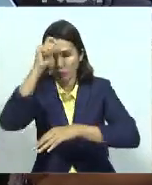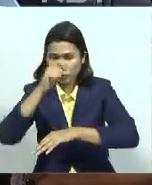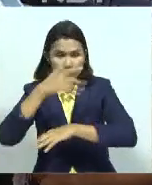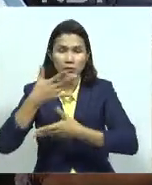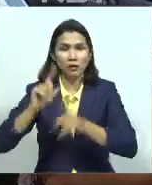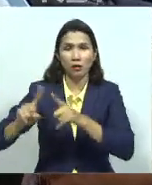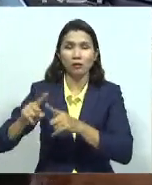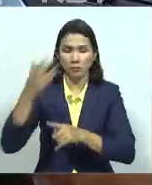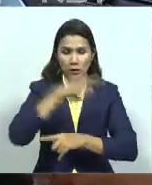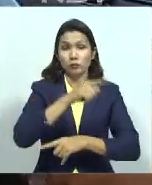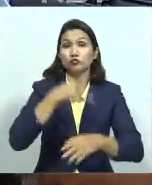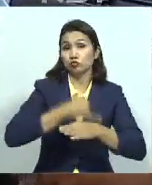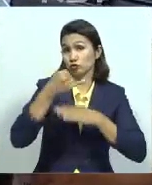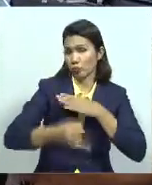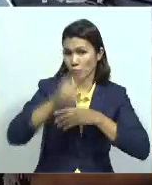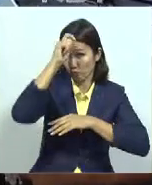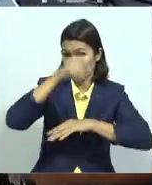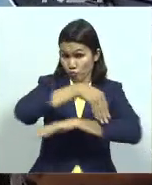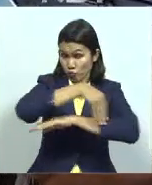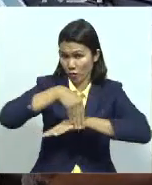จบทางด้านวิศวะมาเพ